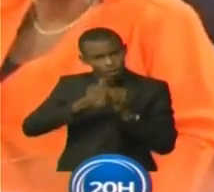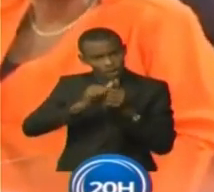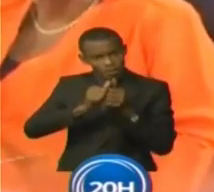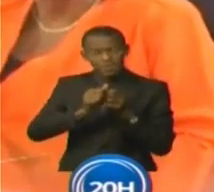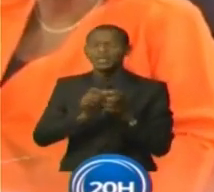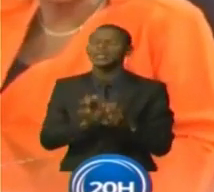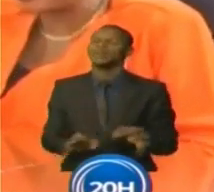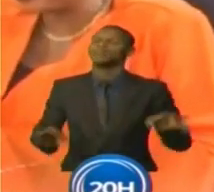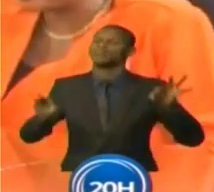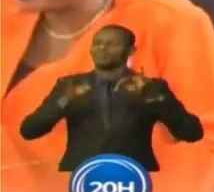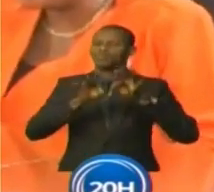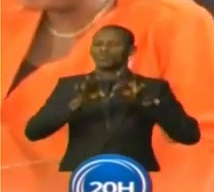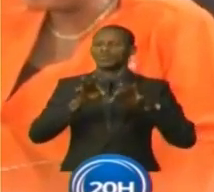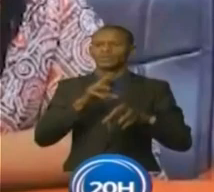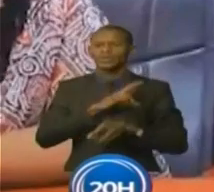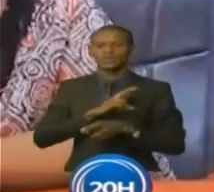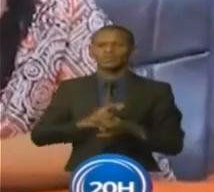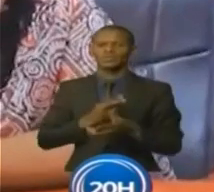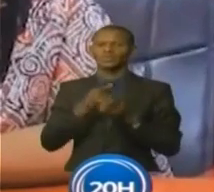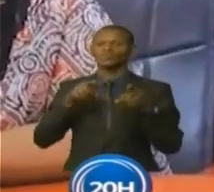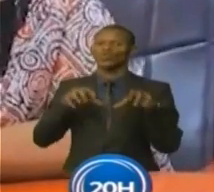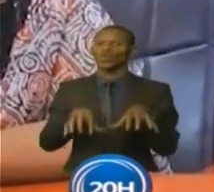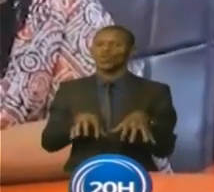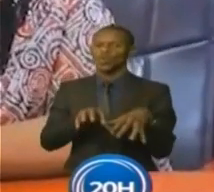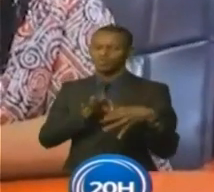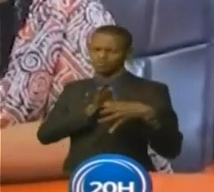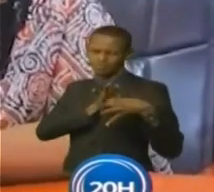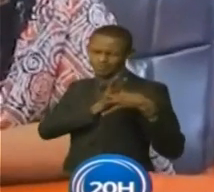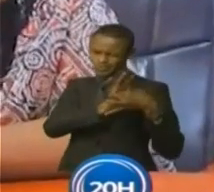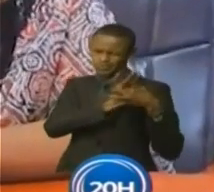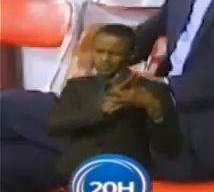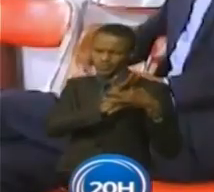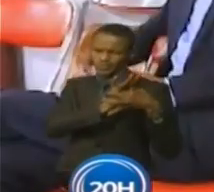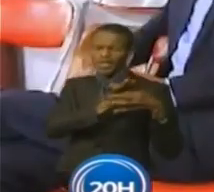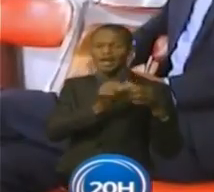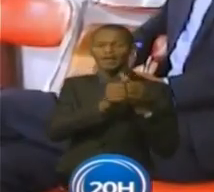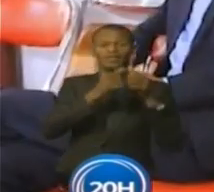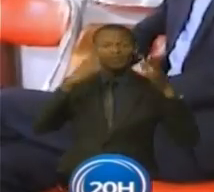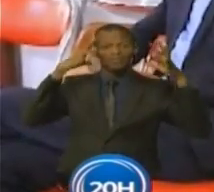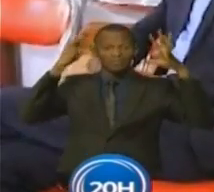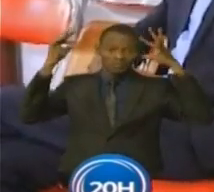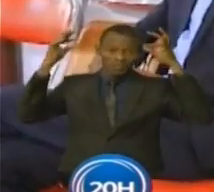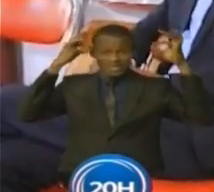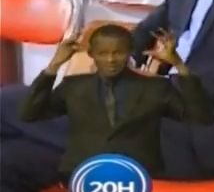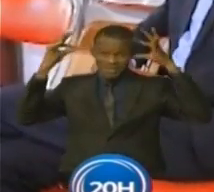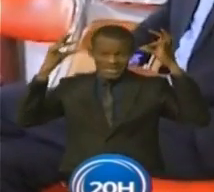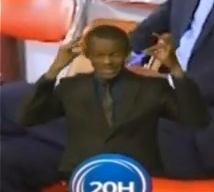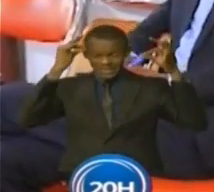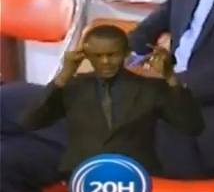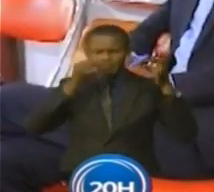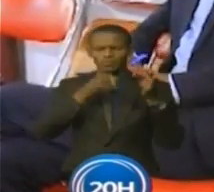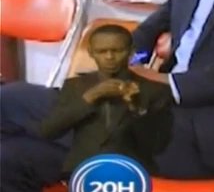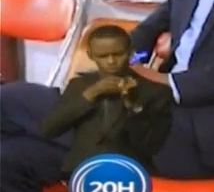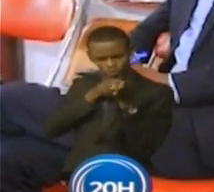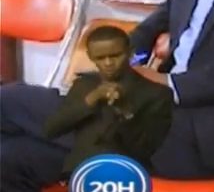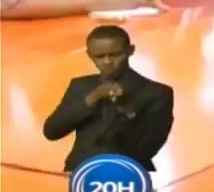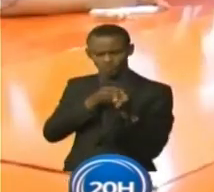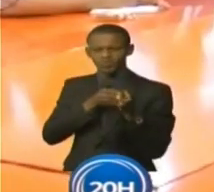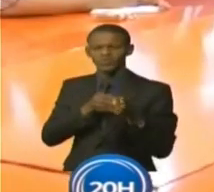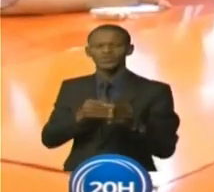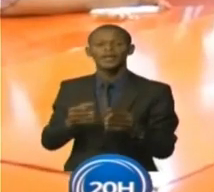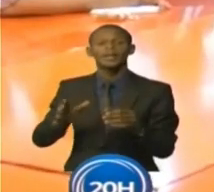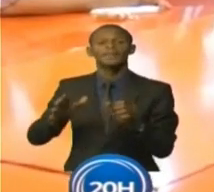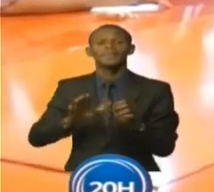pour suivre la question du départ progressif de la MONUSCO en République démocratique du Congo. Les